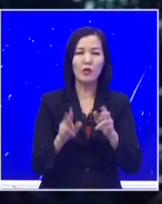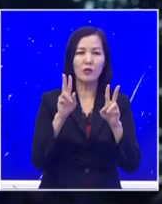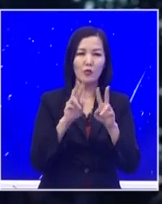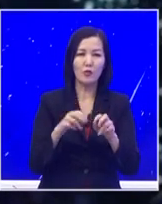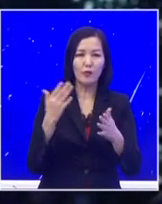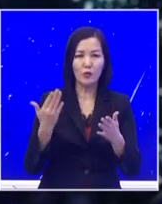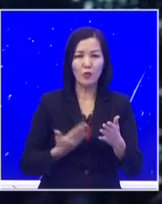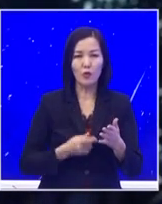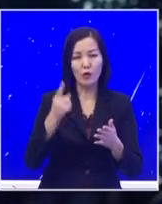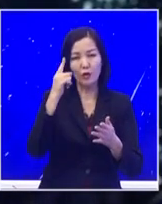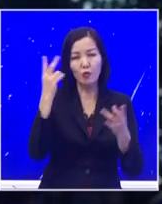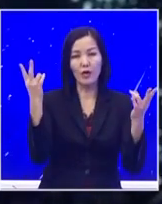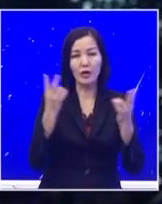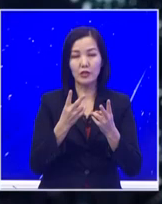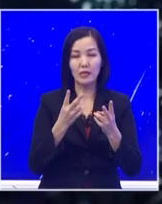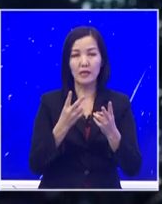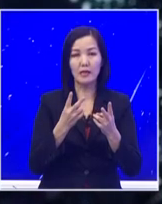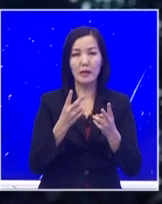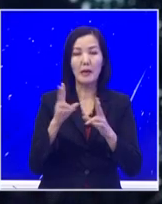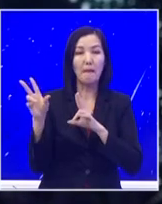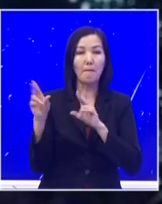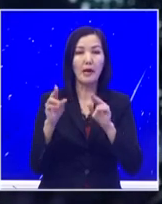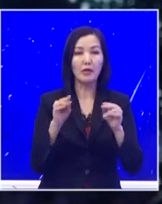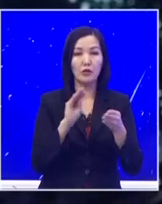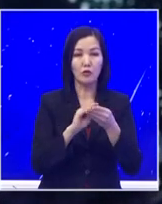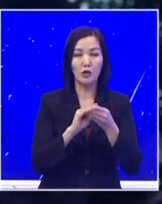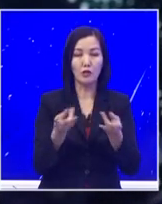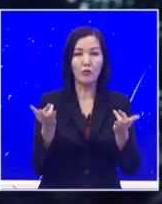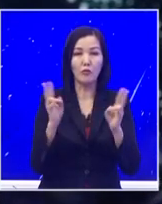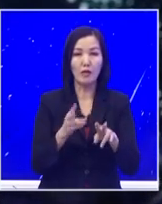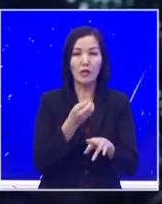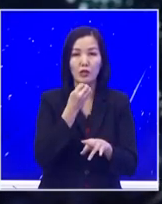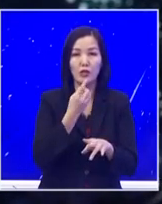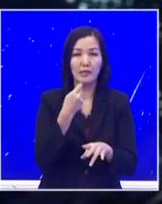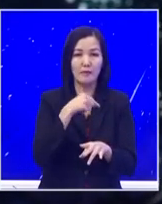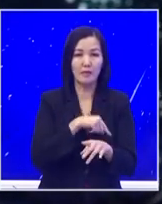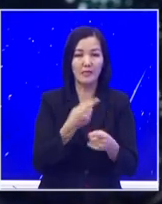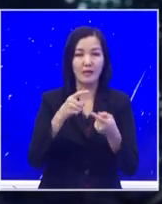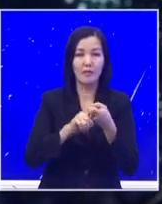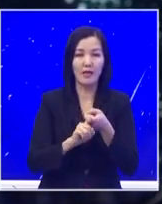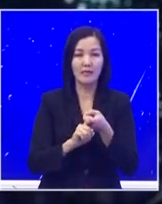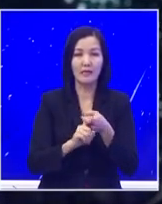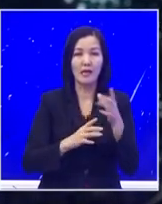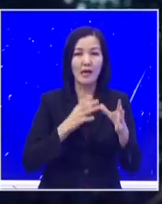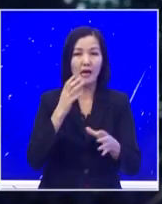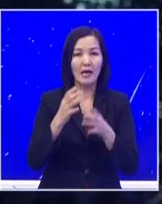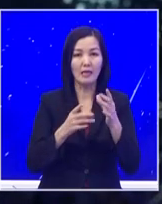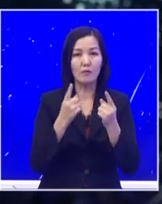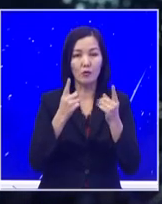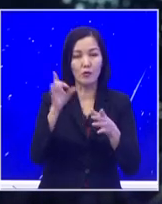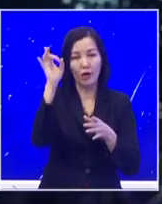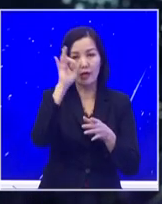тіршілікті ойламауы қажет. Адам басына қонған бақтың тұрақты болып қалуы жақсы мінез құлыққа байланысты. Бұл әлем ойшылы Әбу